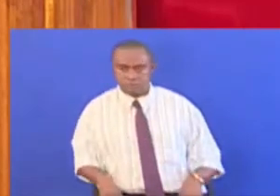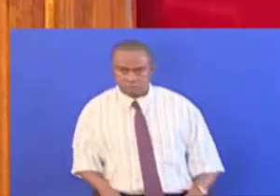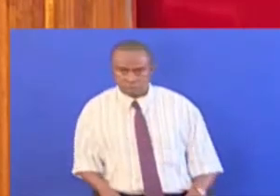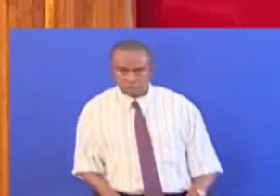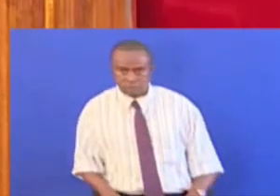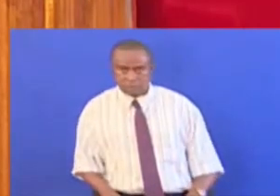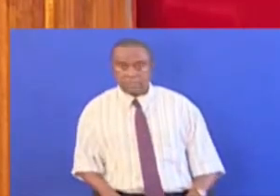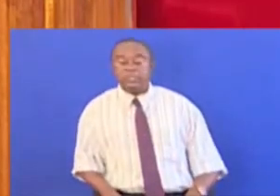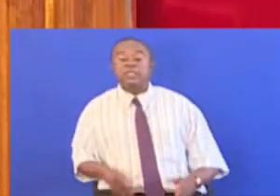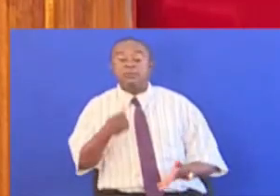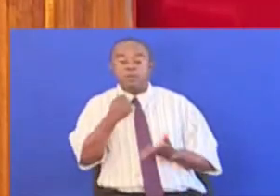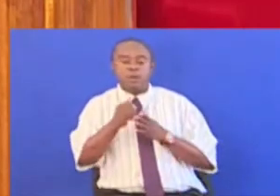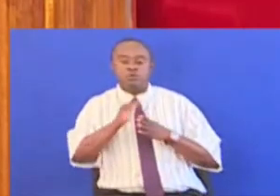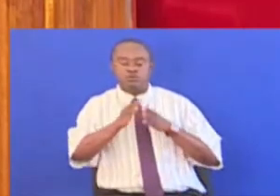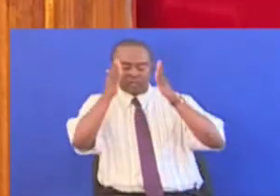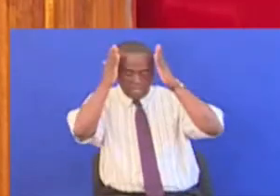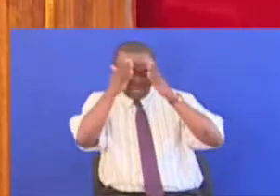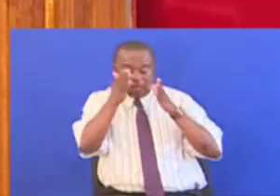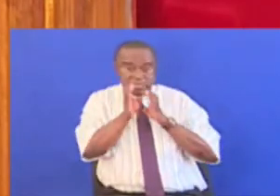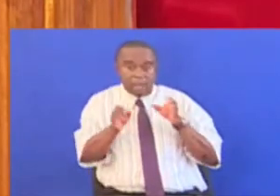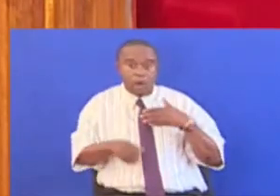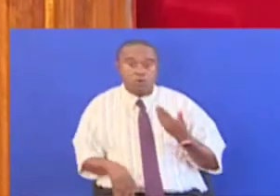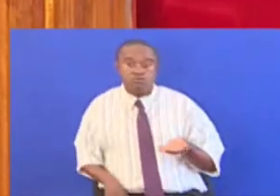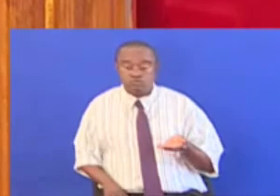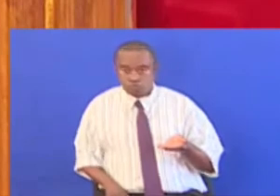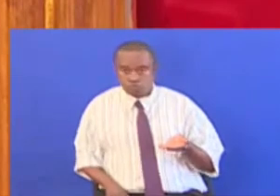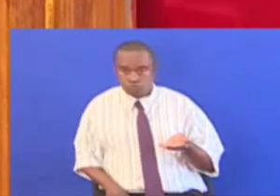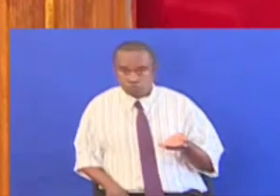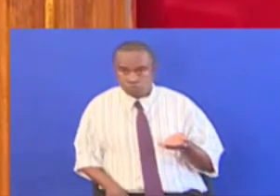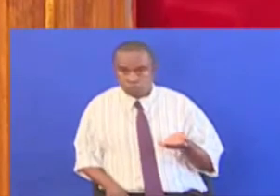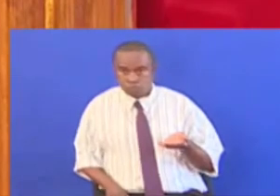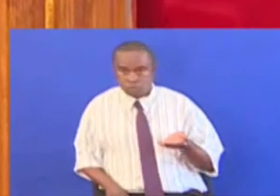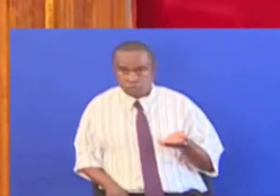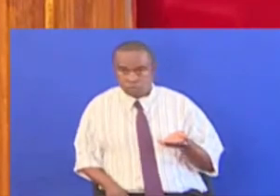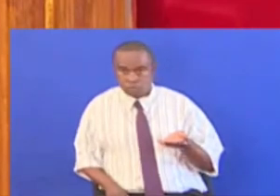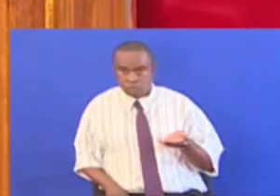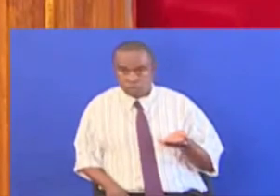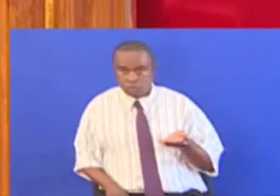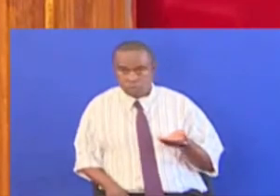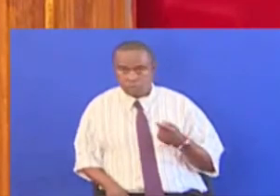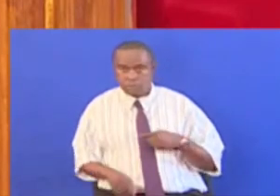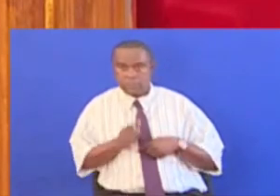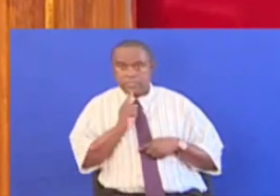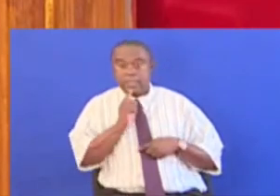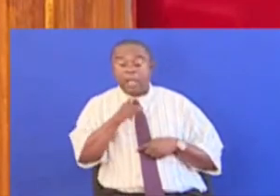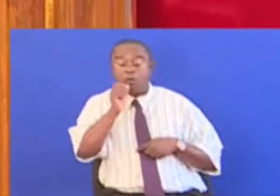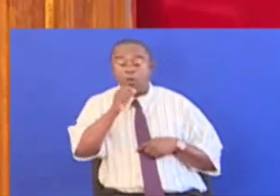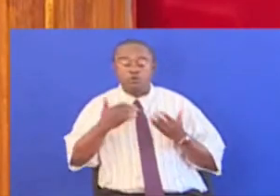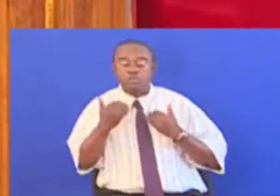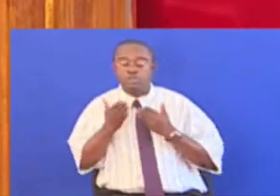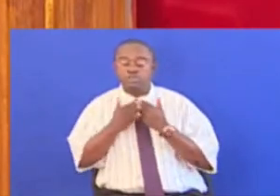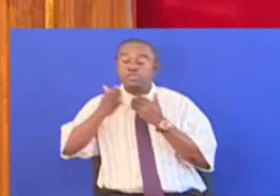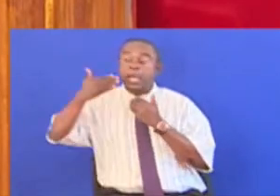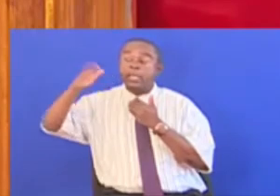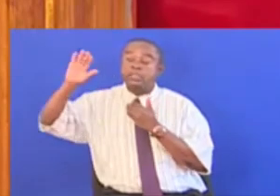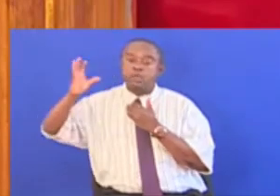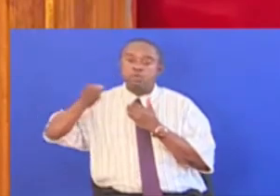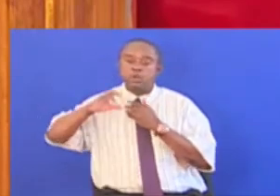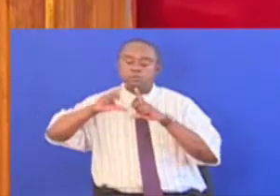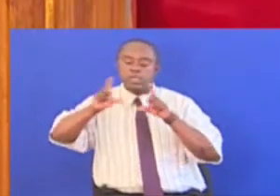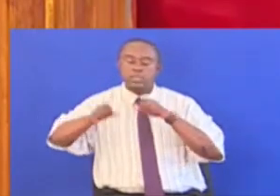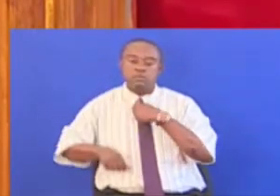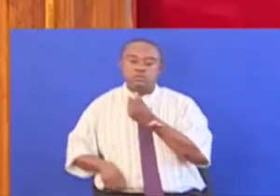hadhi maalum kuwatambua watu wanaowaita persons of Indian origin au overseas Indians ambao wanapewa